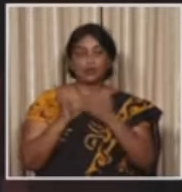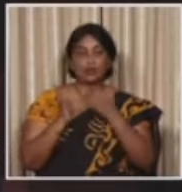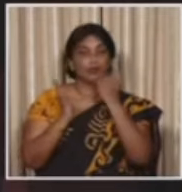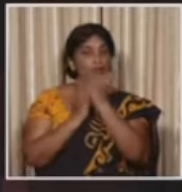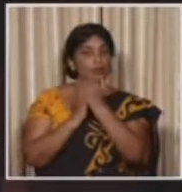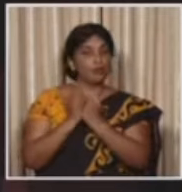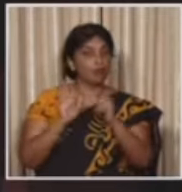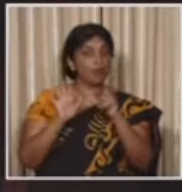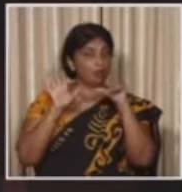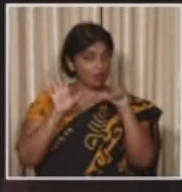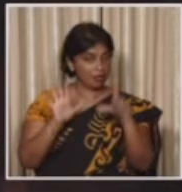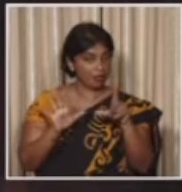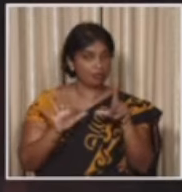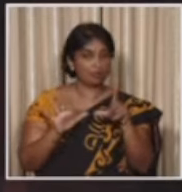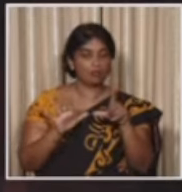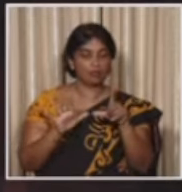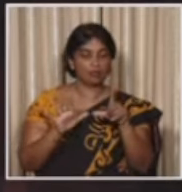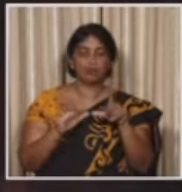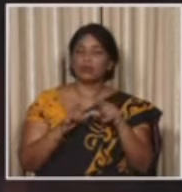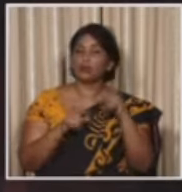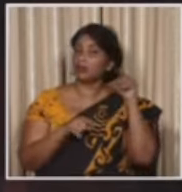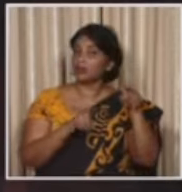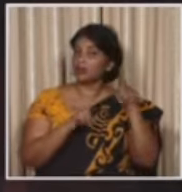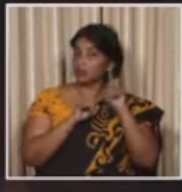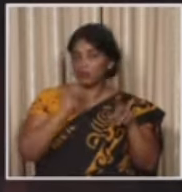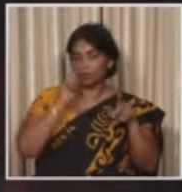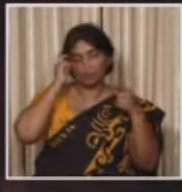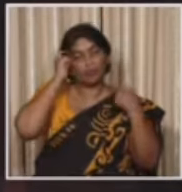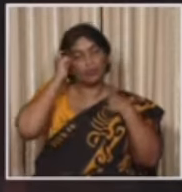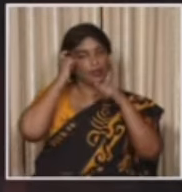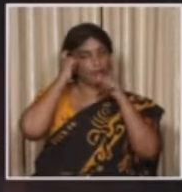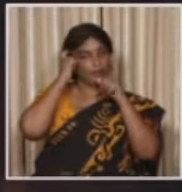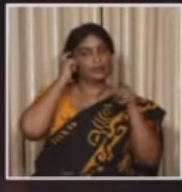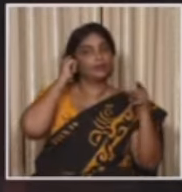එකඟ වුණොත්. මොකද ඒ තුලින් ඇත්ත වශයෙන්ම